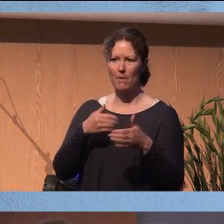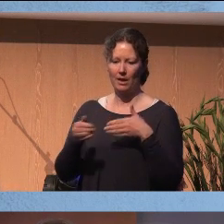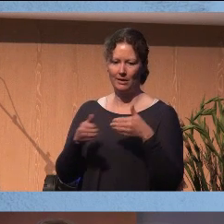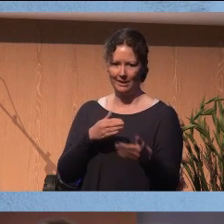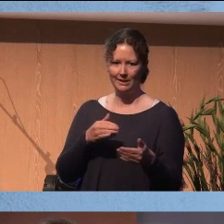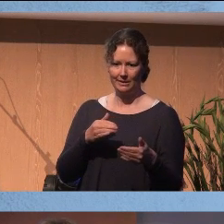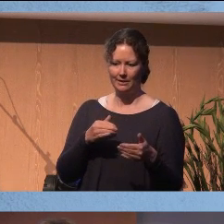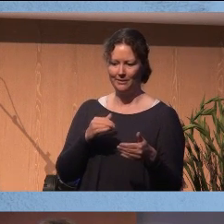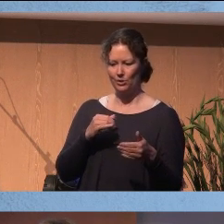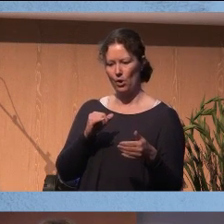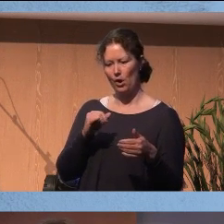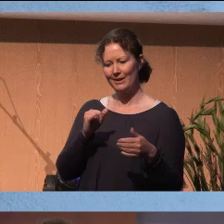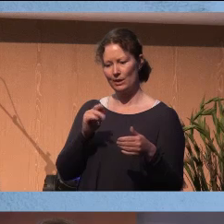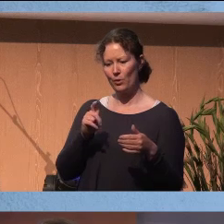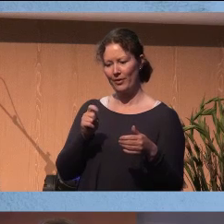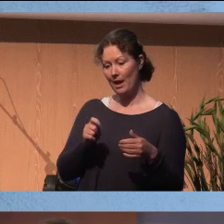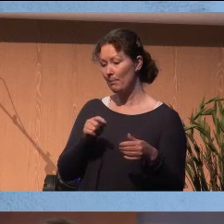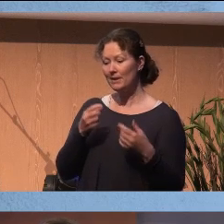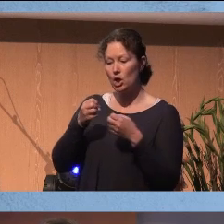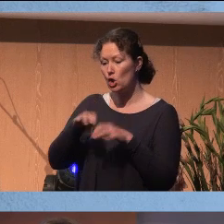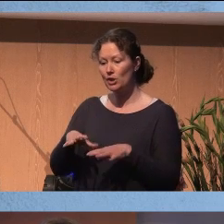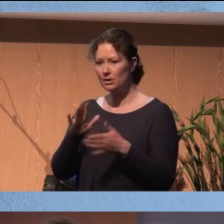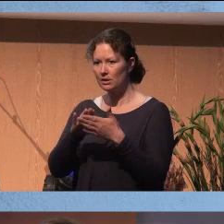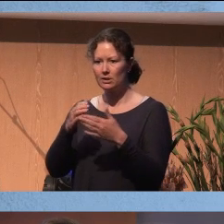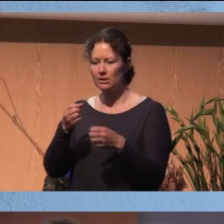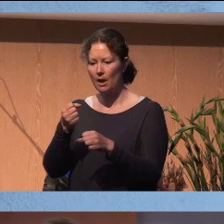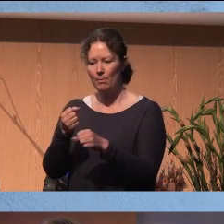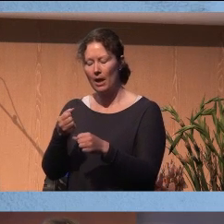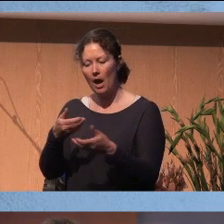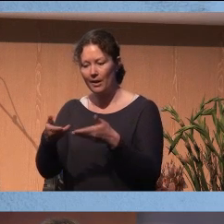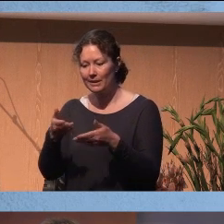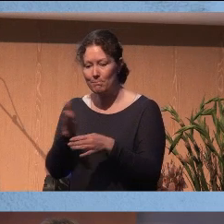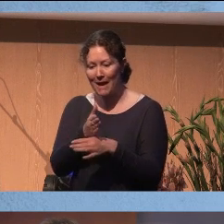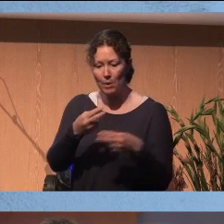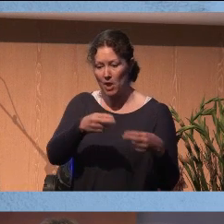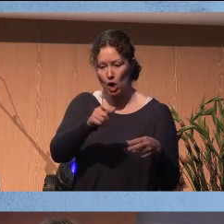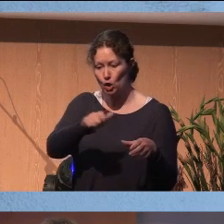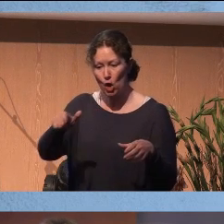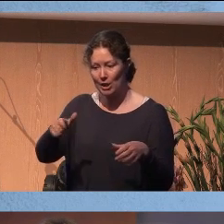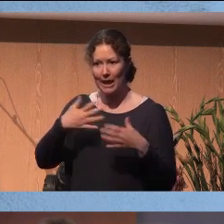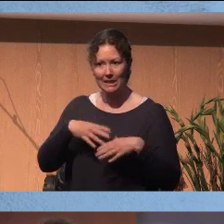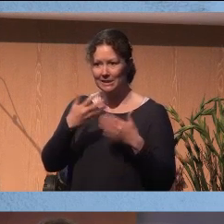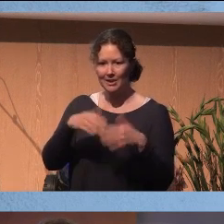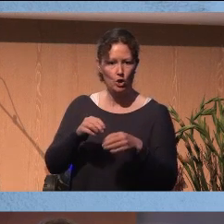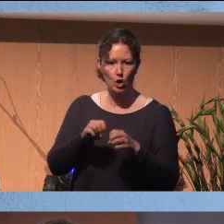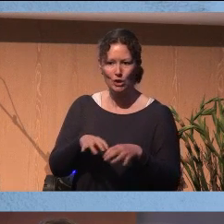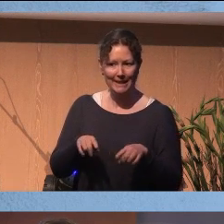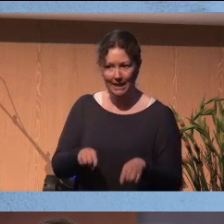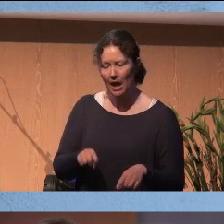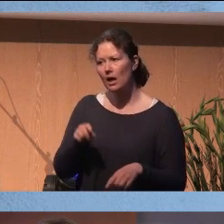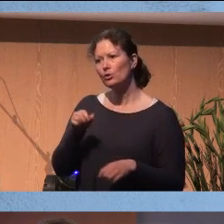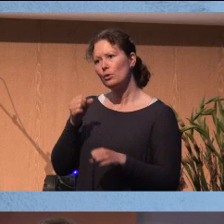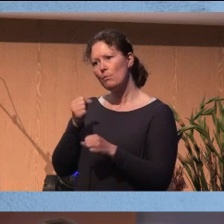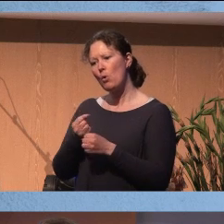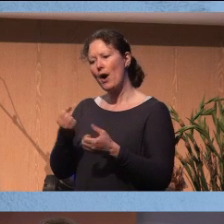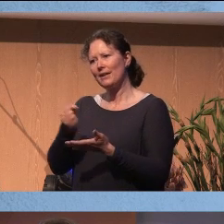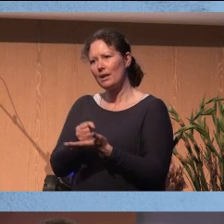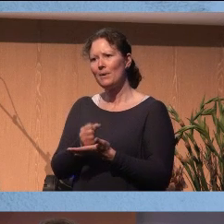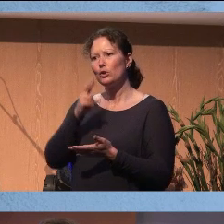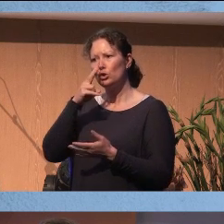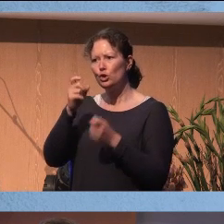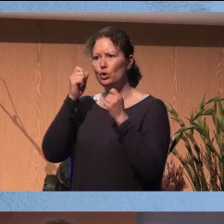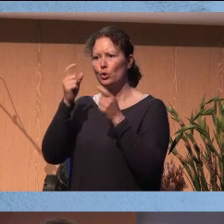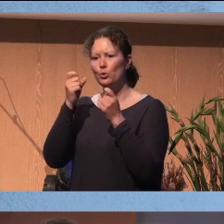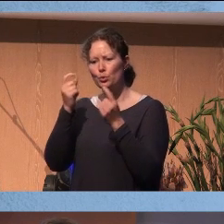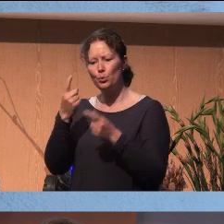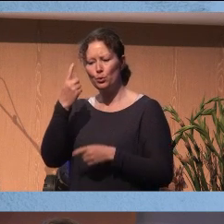Men det løser jo ikke samarbeidet mellom de ulike aktørene I helsetjenesten. Jeg tror derfor det må etableres en ny kultur